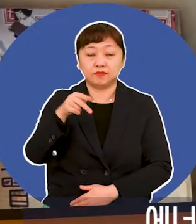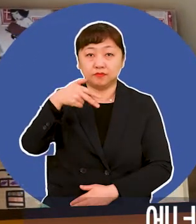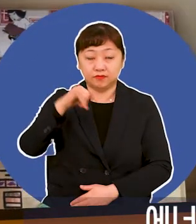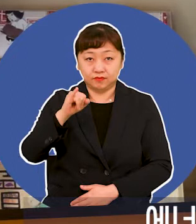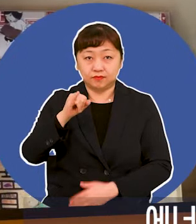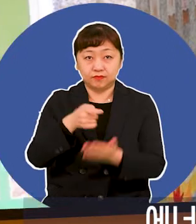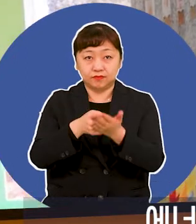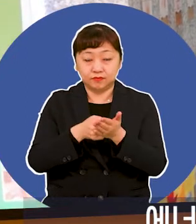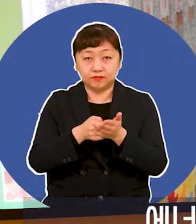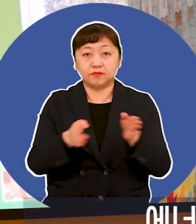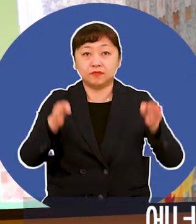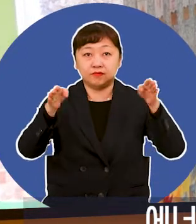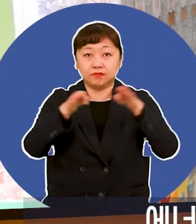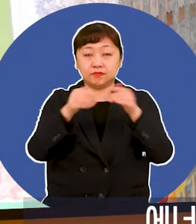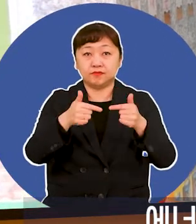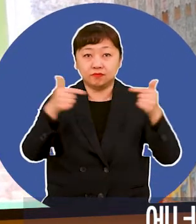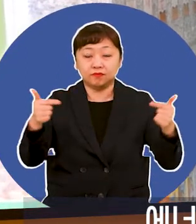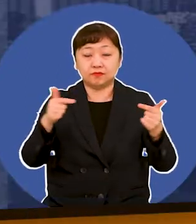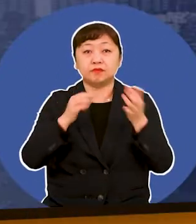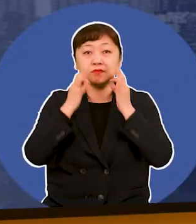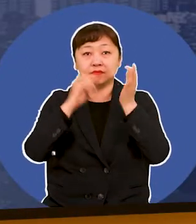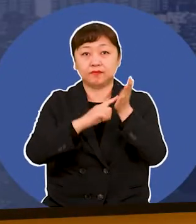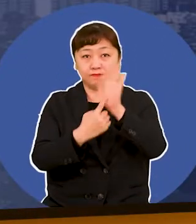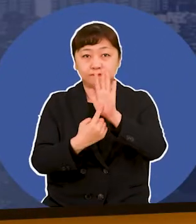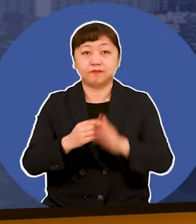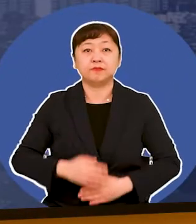확대해 나가도록 더욱 노력하겠다 고 밝혔습니다